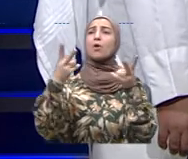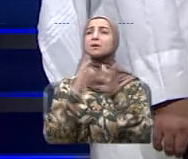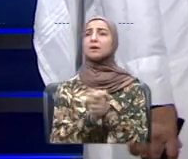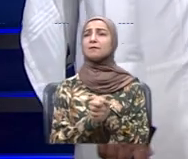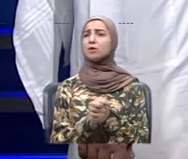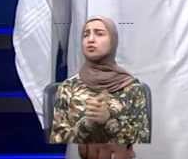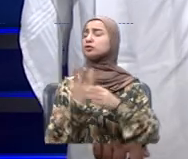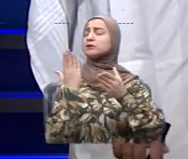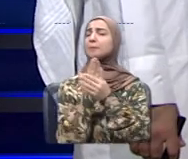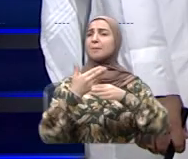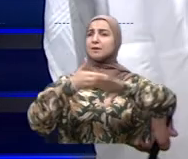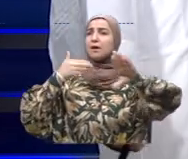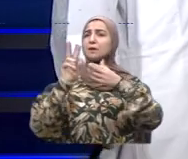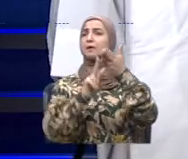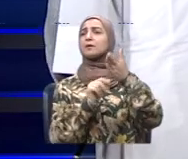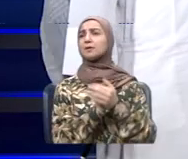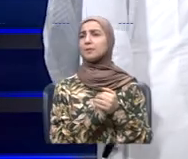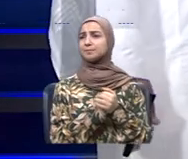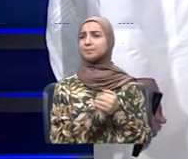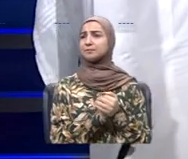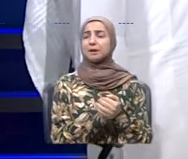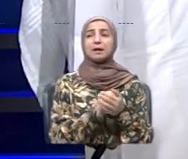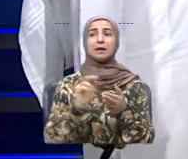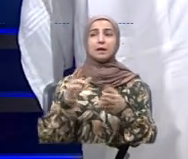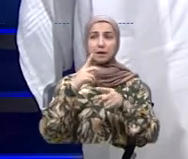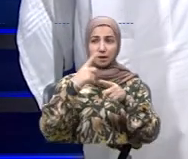هو يا ترى؟ بالإضافة إلى غياب الحرية